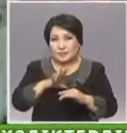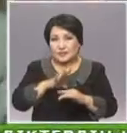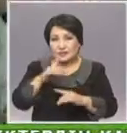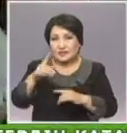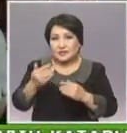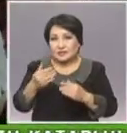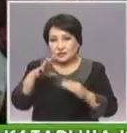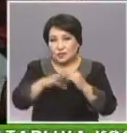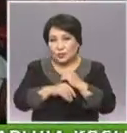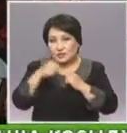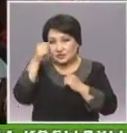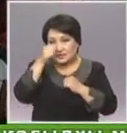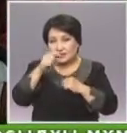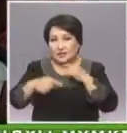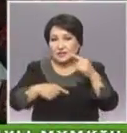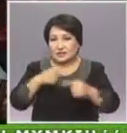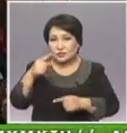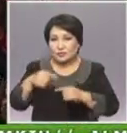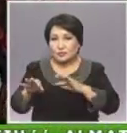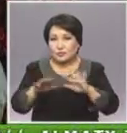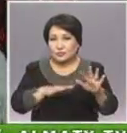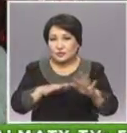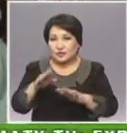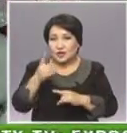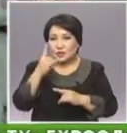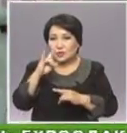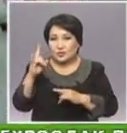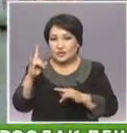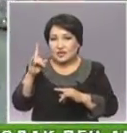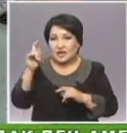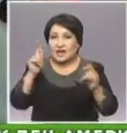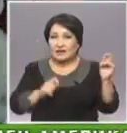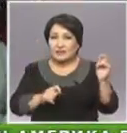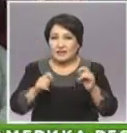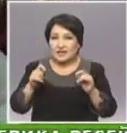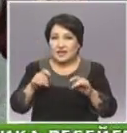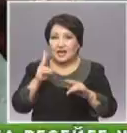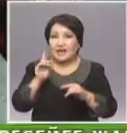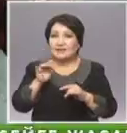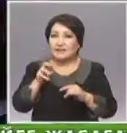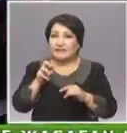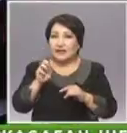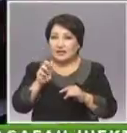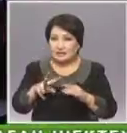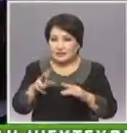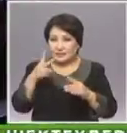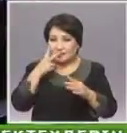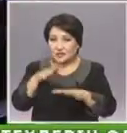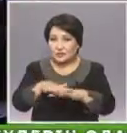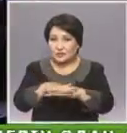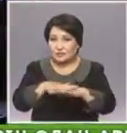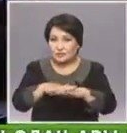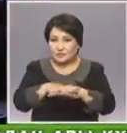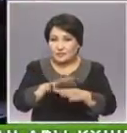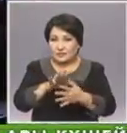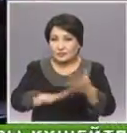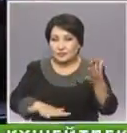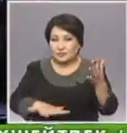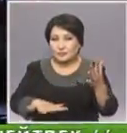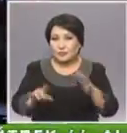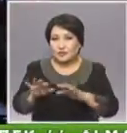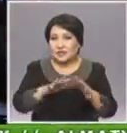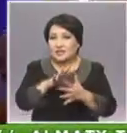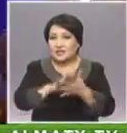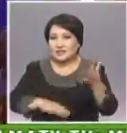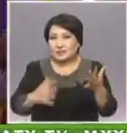түрде өткізіп жүрген қуыршақтар карнавалын тамашалаған өнер сүйер қауым растай алады. Бұл шара әлде жалғасын таппақ.